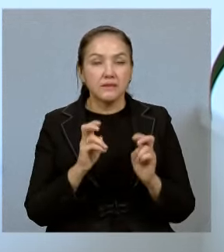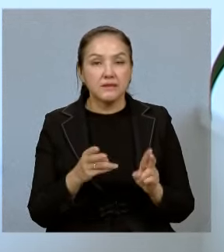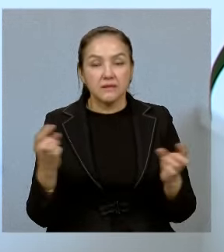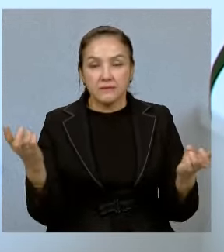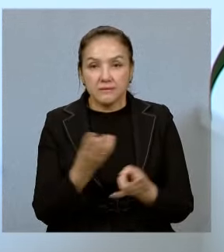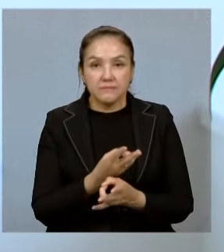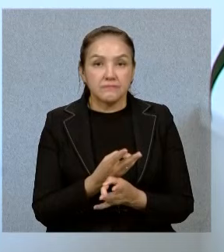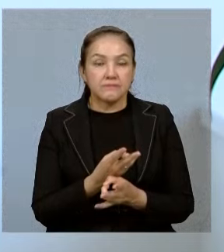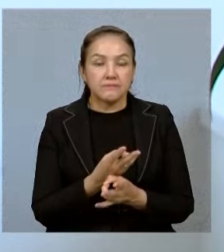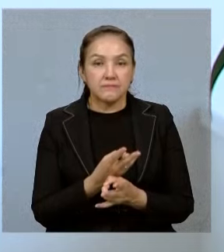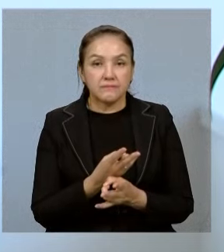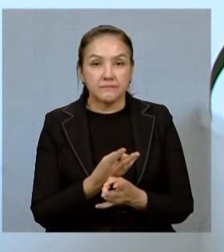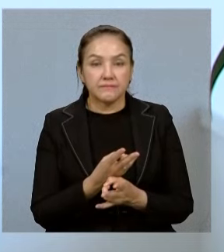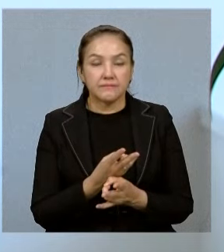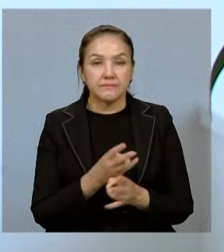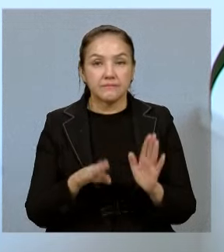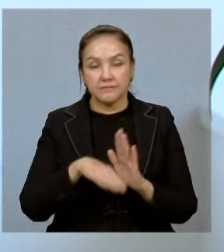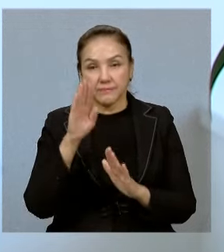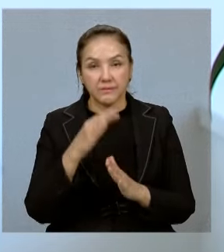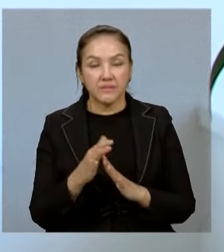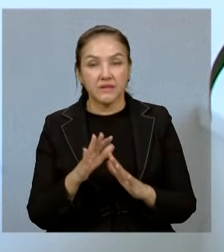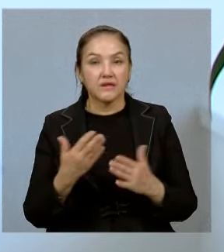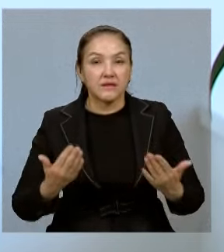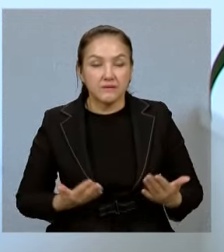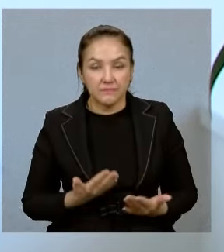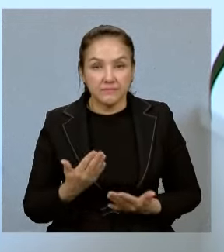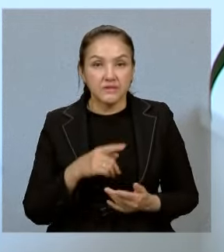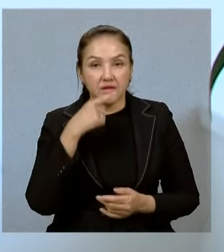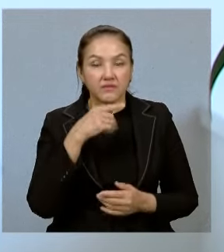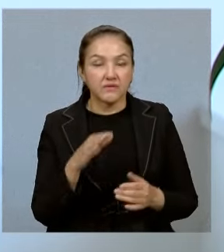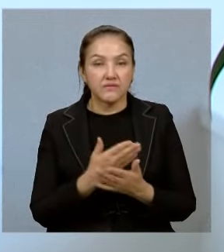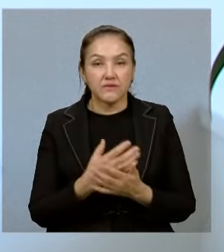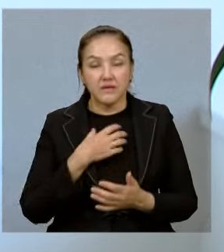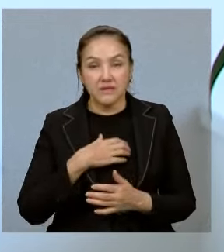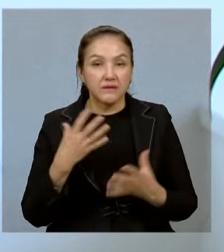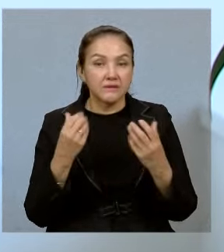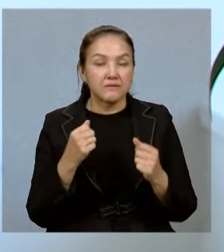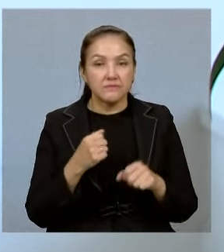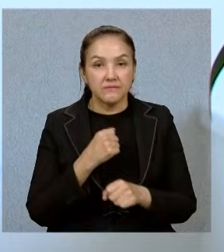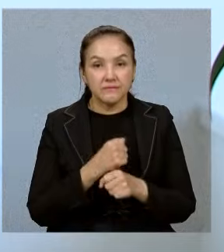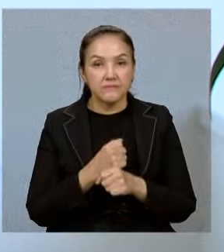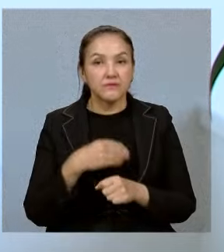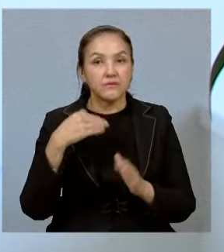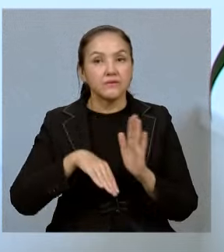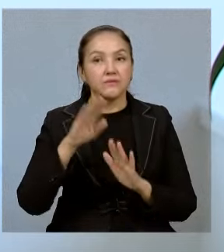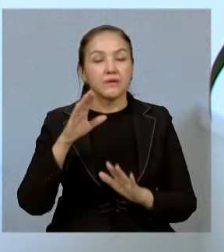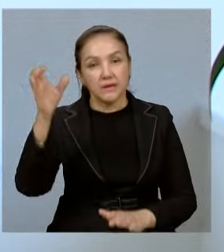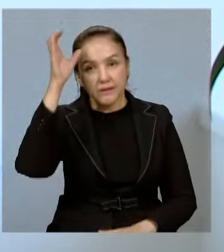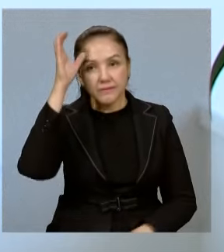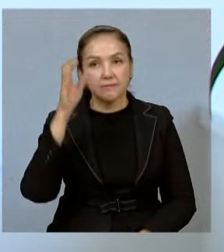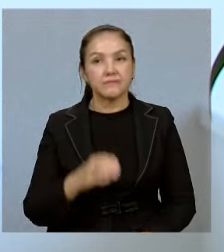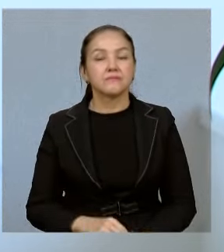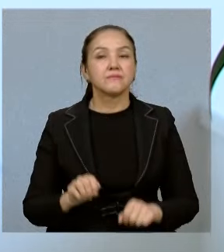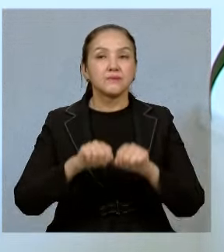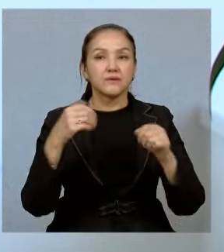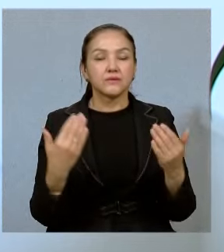нужно э улучшить состояние жизни говорила о важных вещах как Улучшение качества образования о